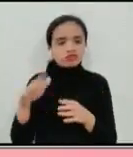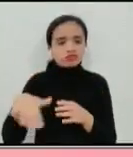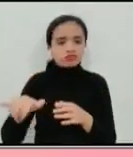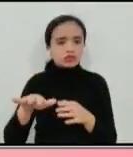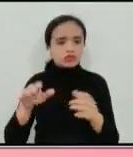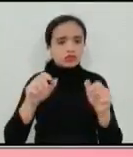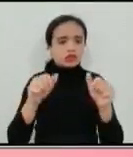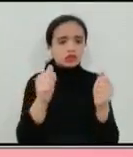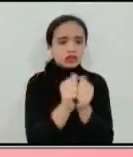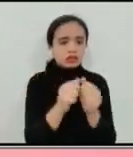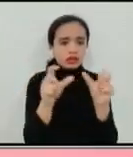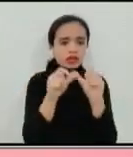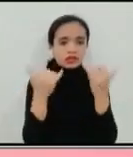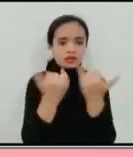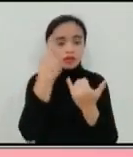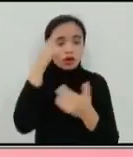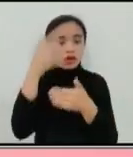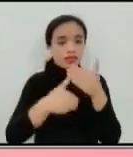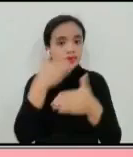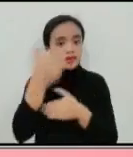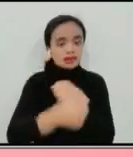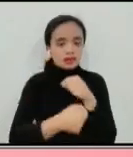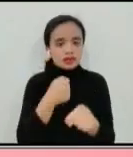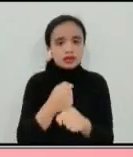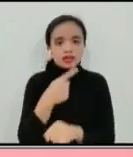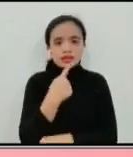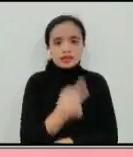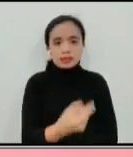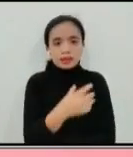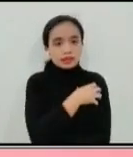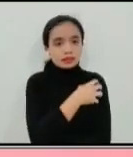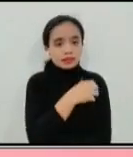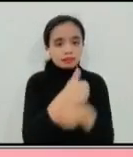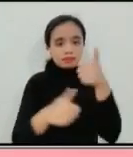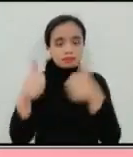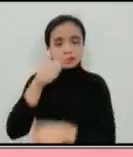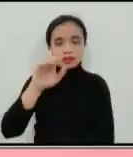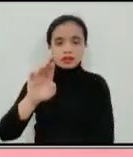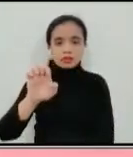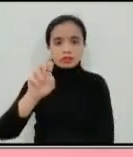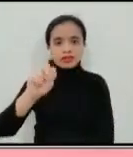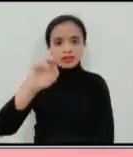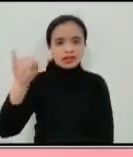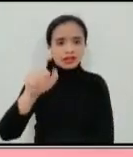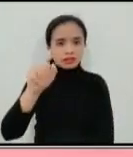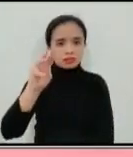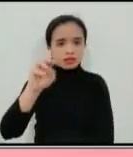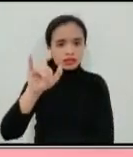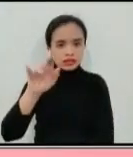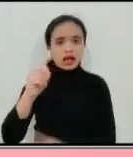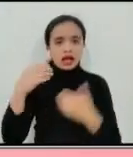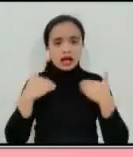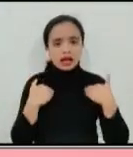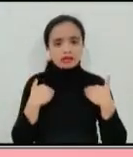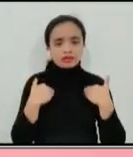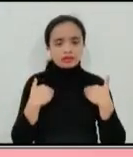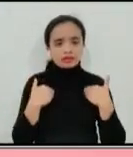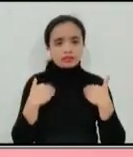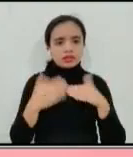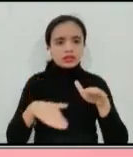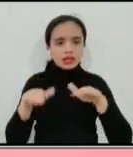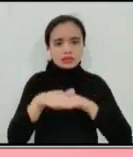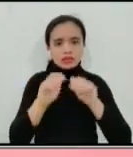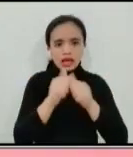sa susunod na taon. Ayon kay PNP Chief Benjamin Acorda, may mga hakbang na para mapagbuti pa ang kanilang serbisyo